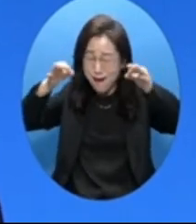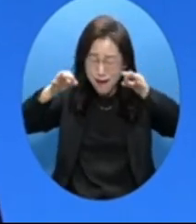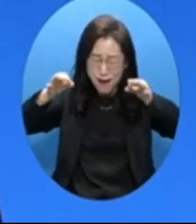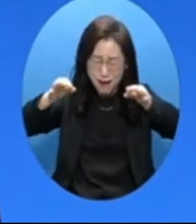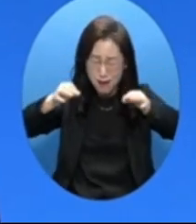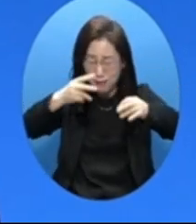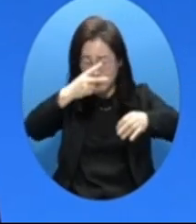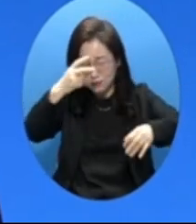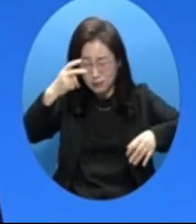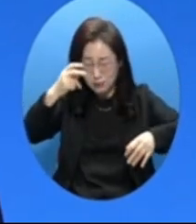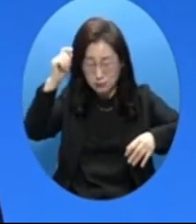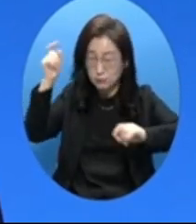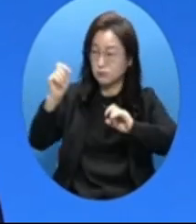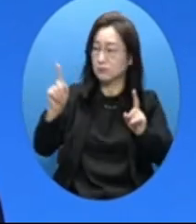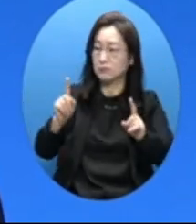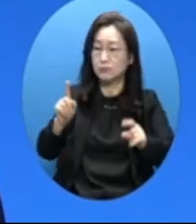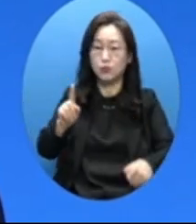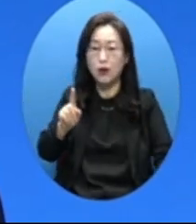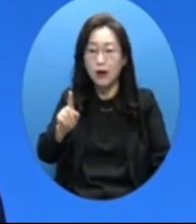깨서 보니까